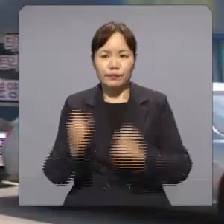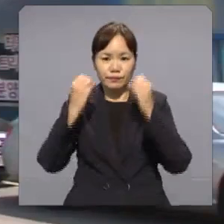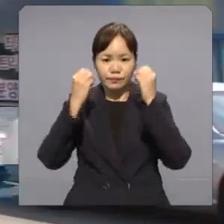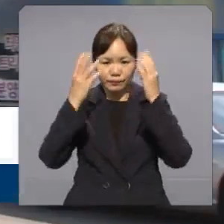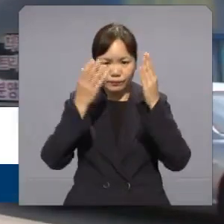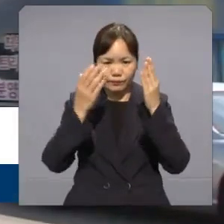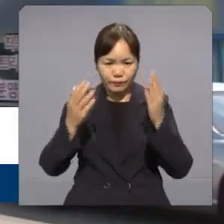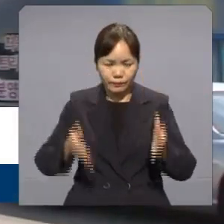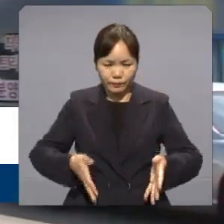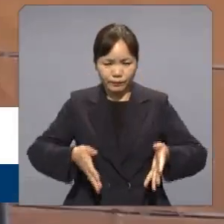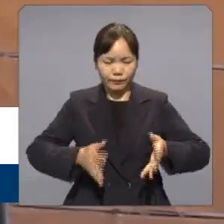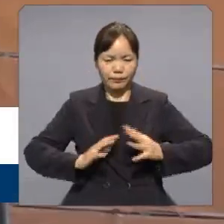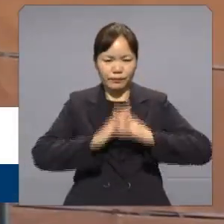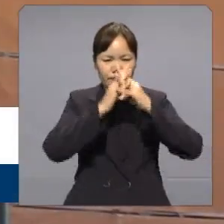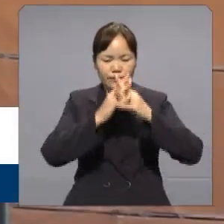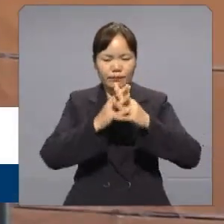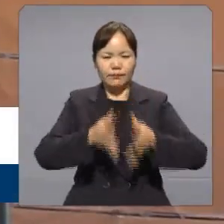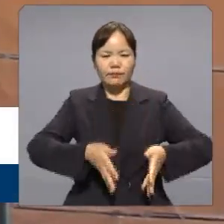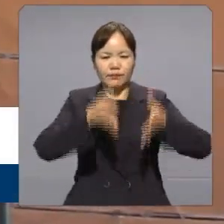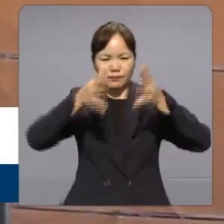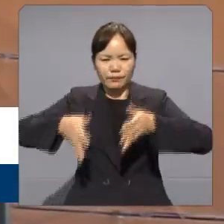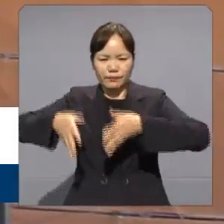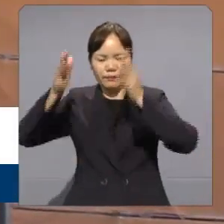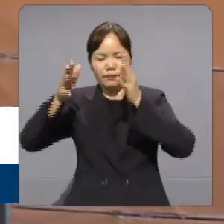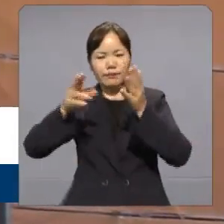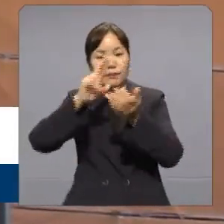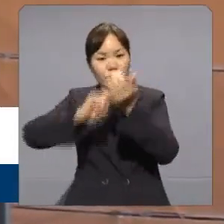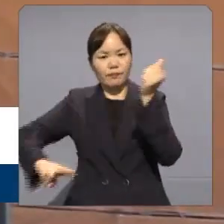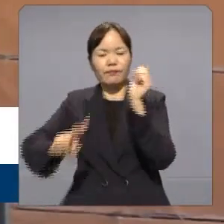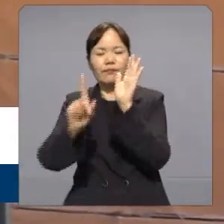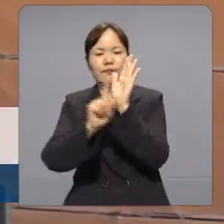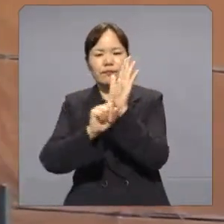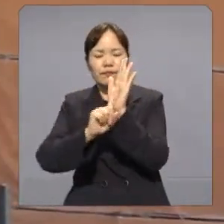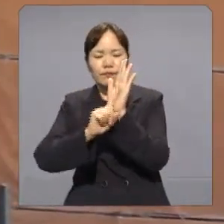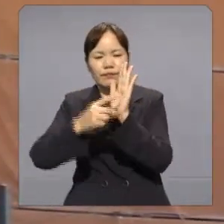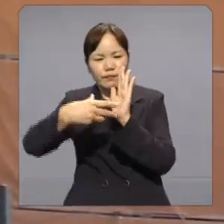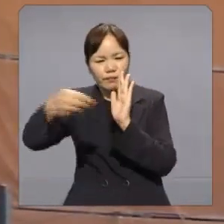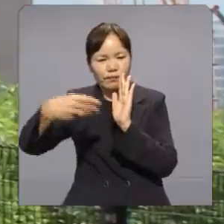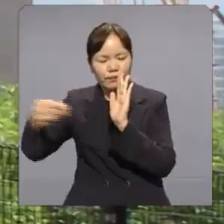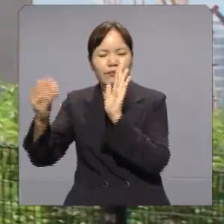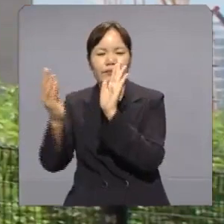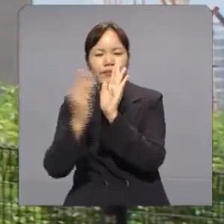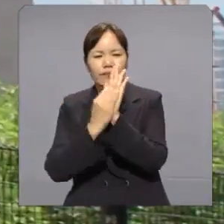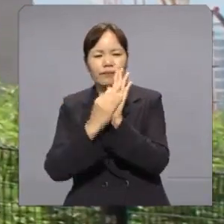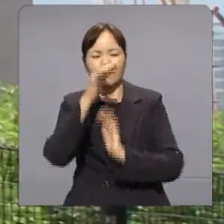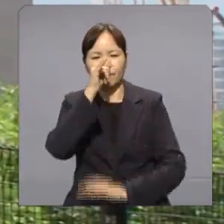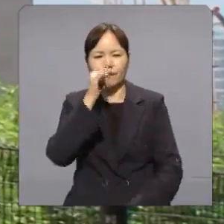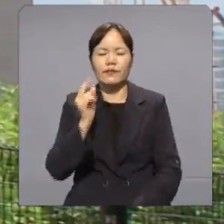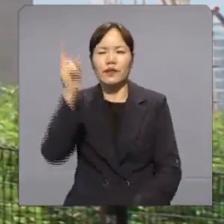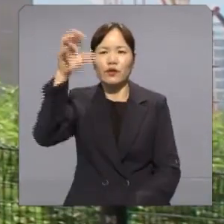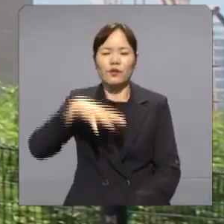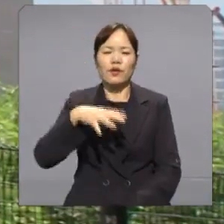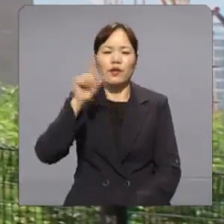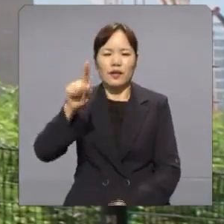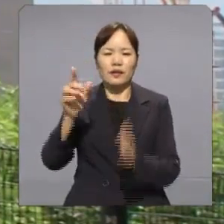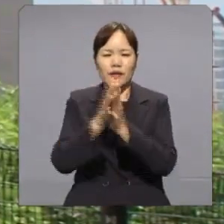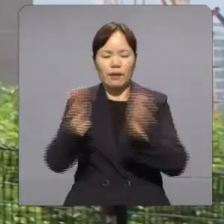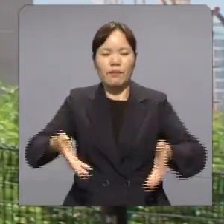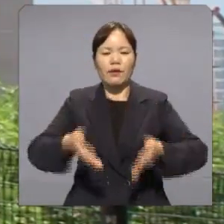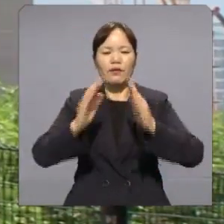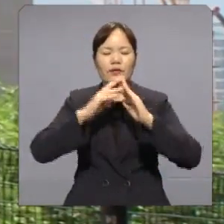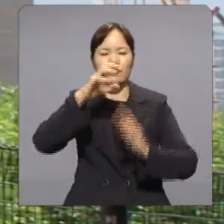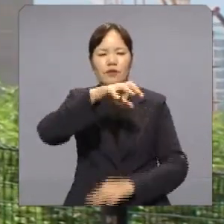새롭게 올라가는 건물 곳곳마다 분양 임대 광고가 붙었습니다 고향의 한 공공주택지구